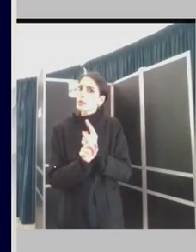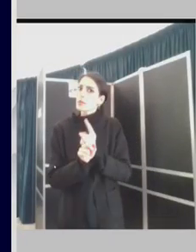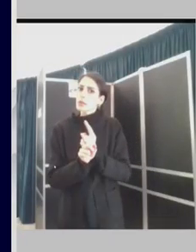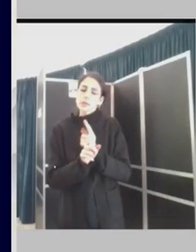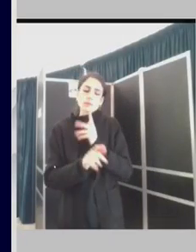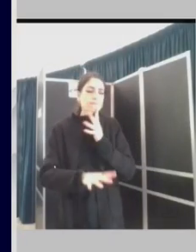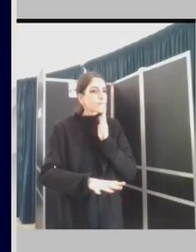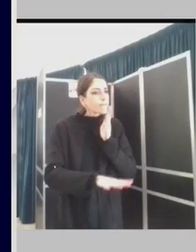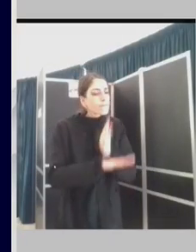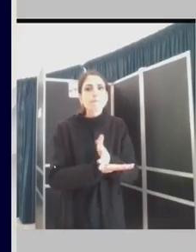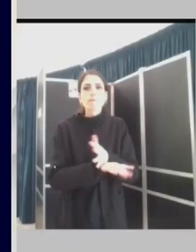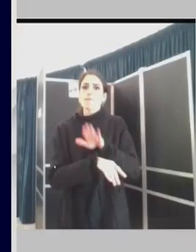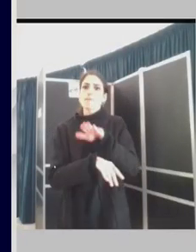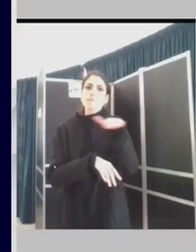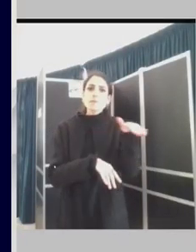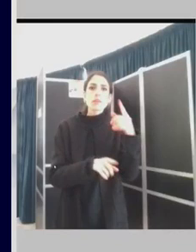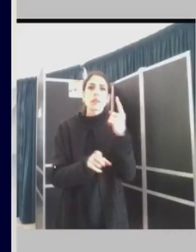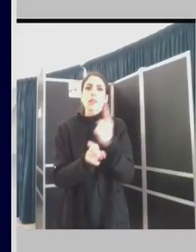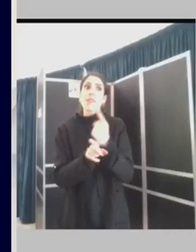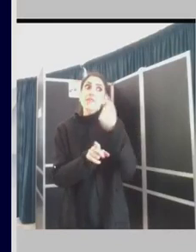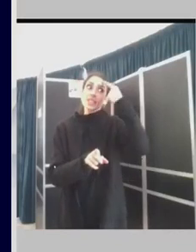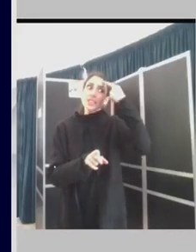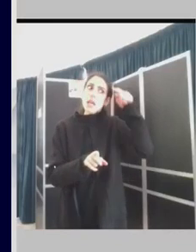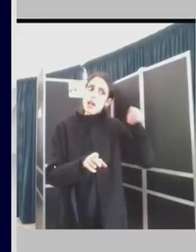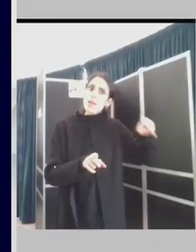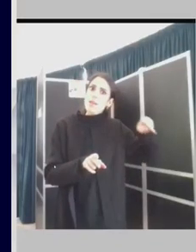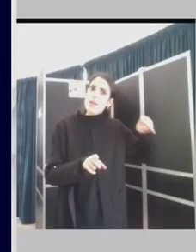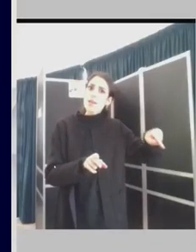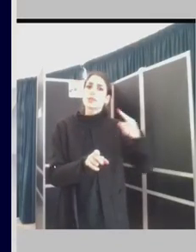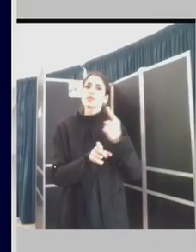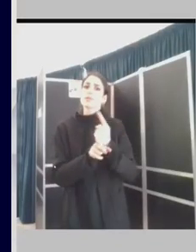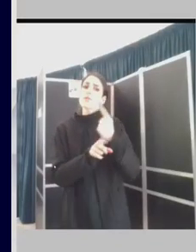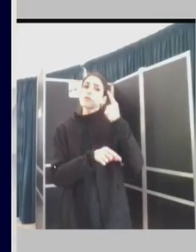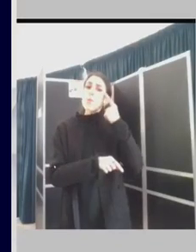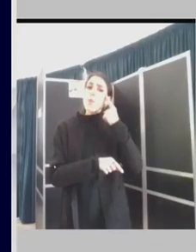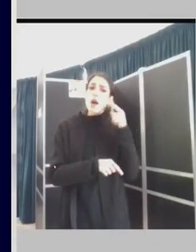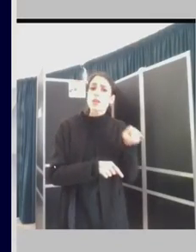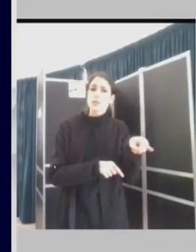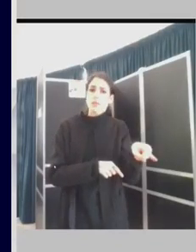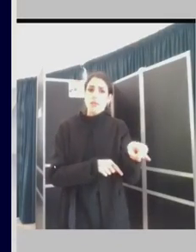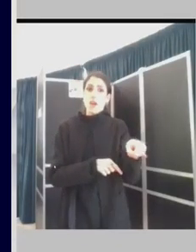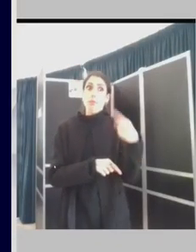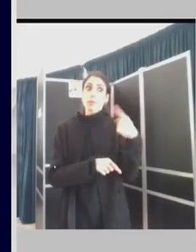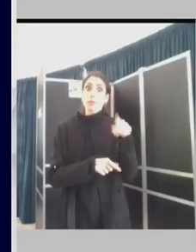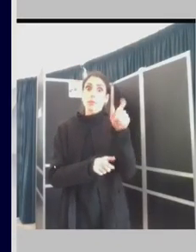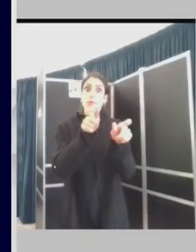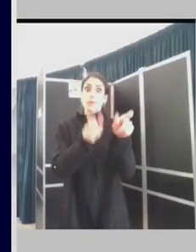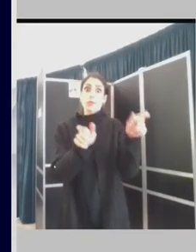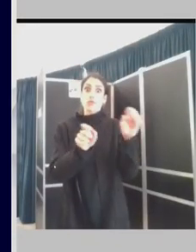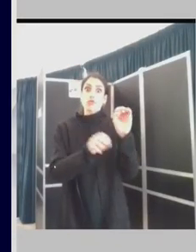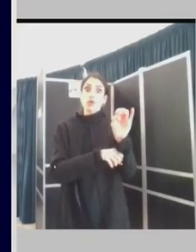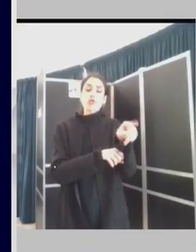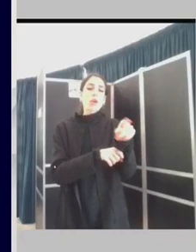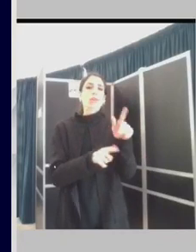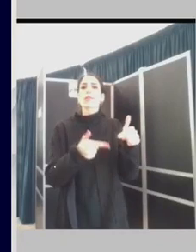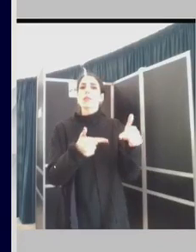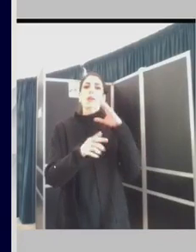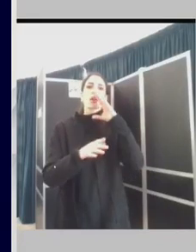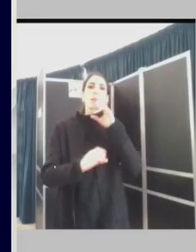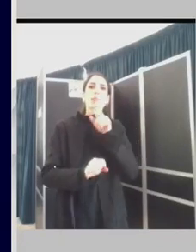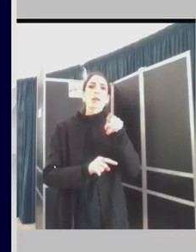gli fa capire e comprendere effettivamente che il loro intervento, le loro azioni possano essere realmente d'aiuto,